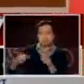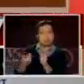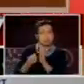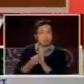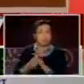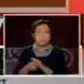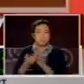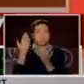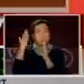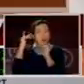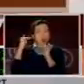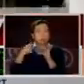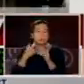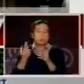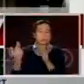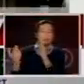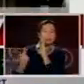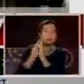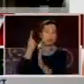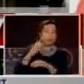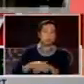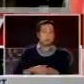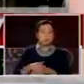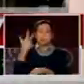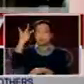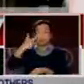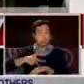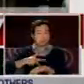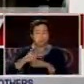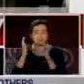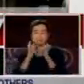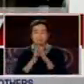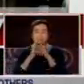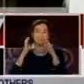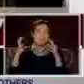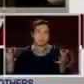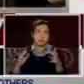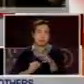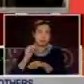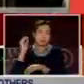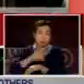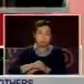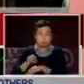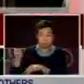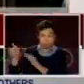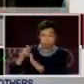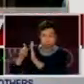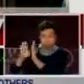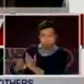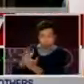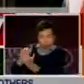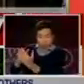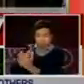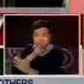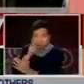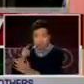Strike me dead. Three times is just too much coincidence. Are you for real prosecution? Falsus in